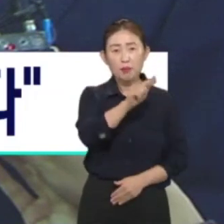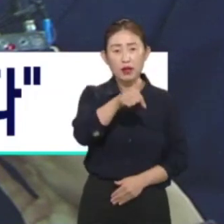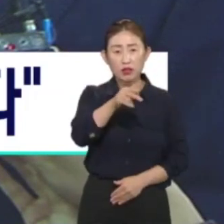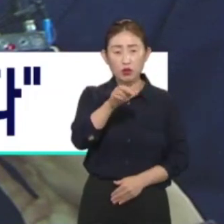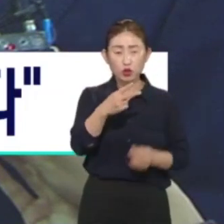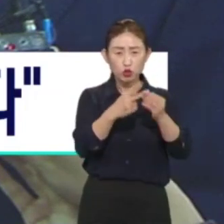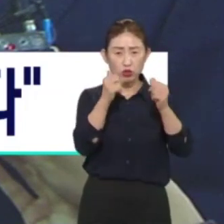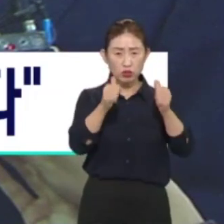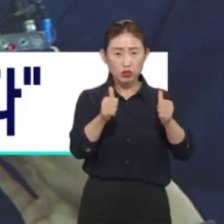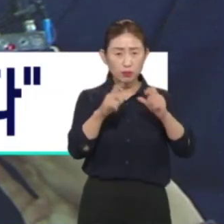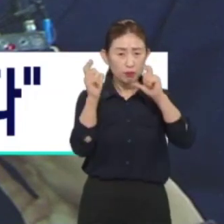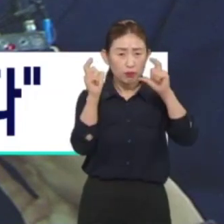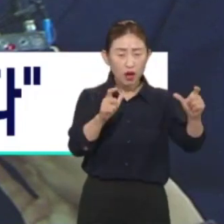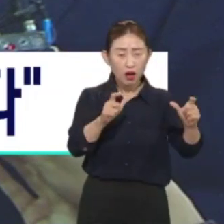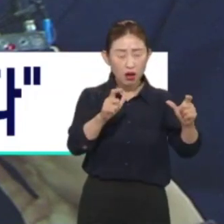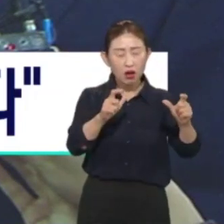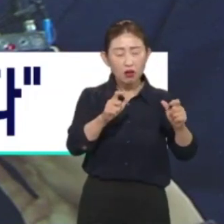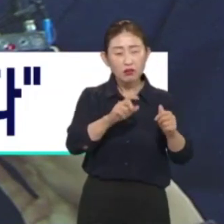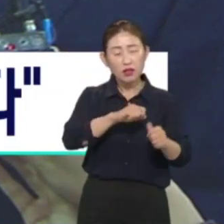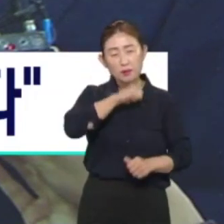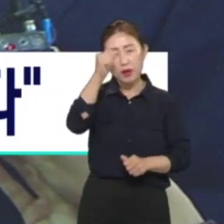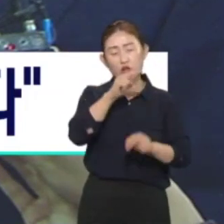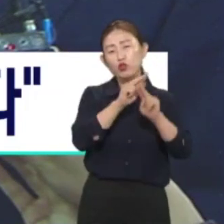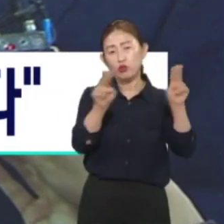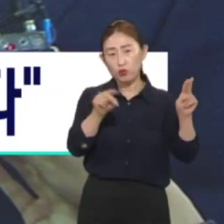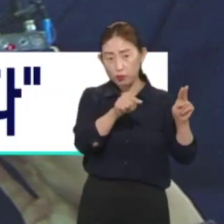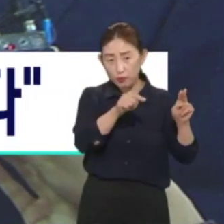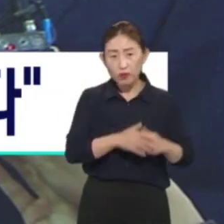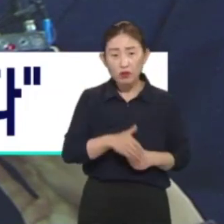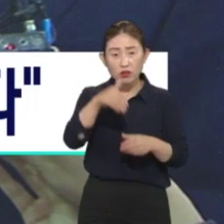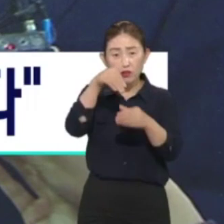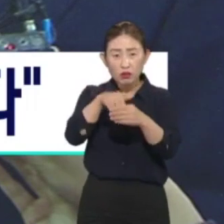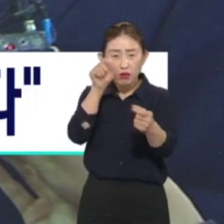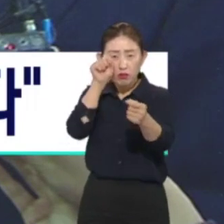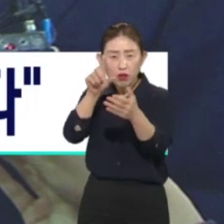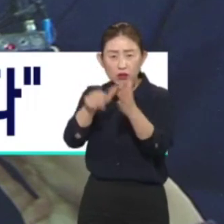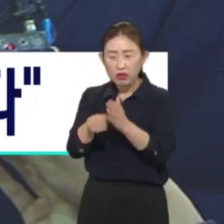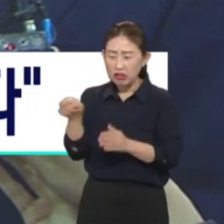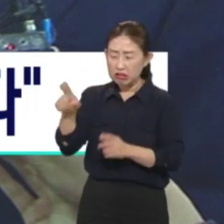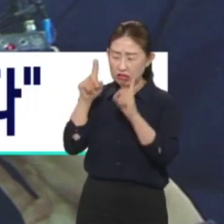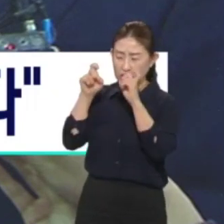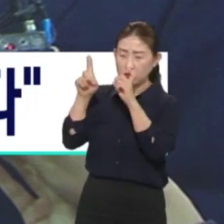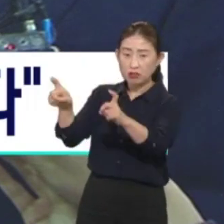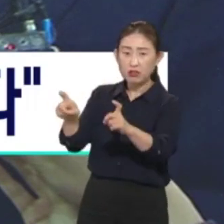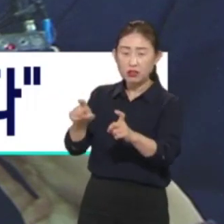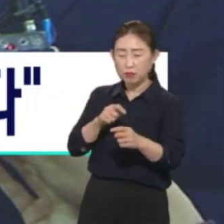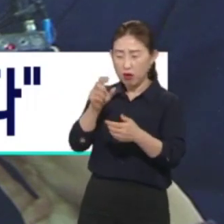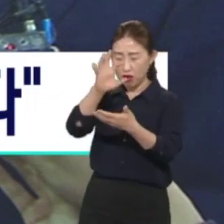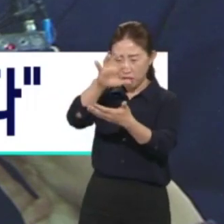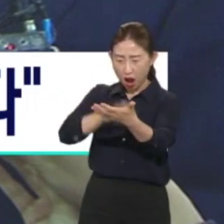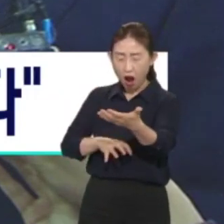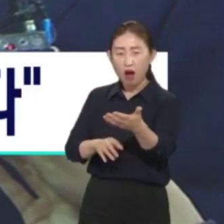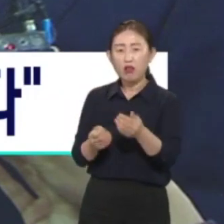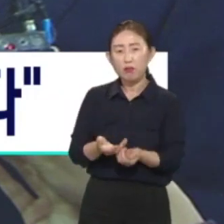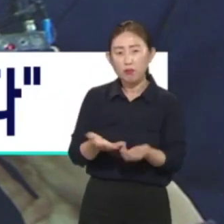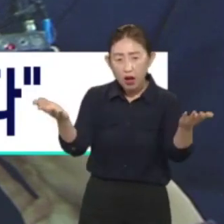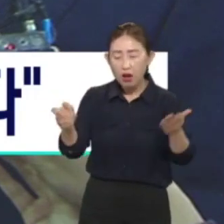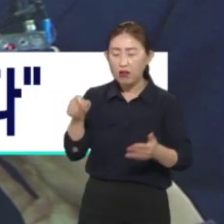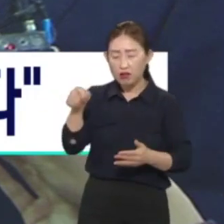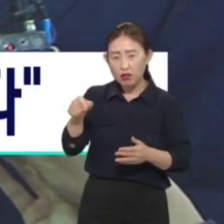2심에서도 당선 무효형을 선고받았습니다. 선거일 직전 의혹을 제기하고 성명을 배포한 게 선거에 큰